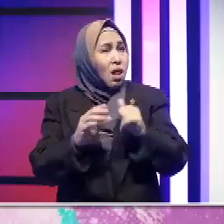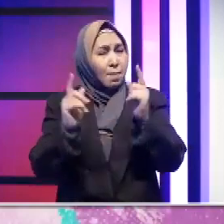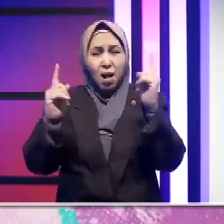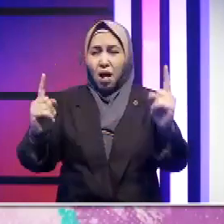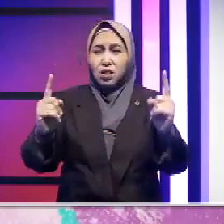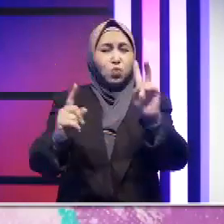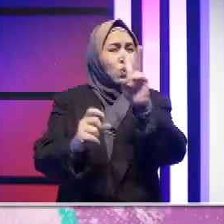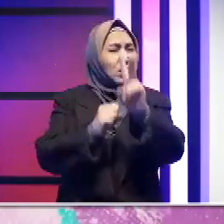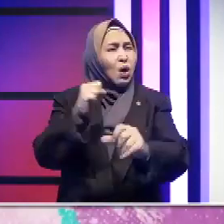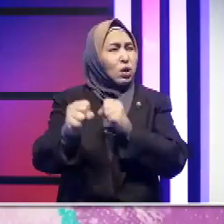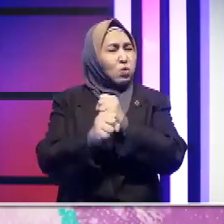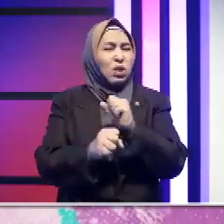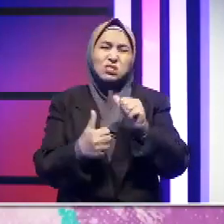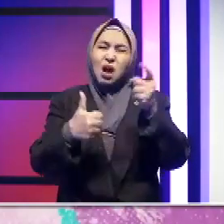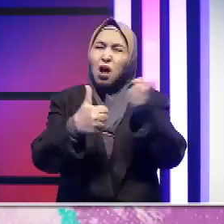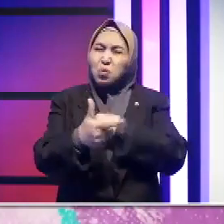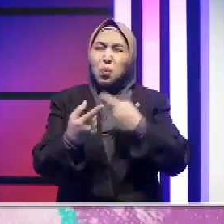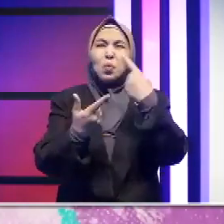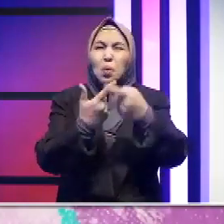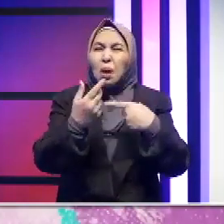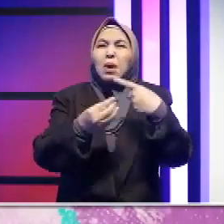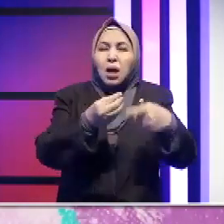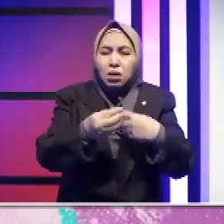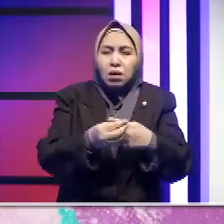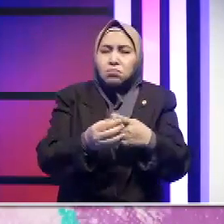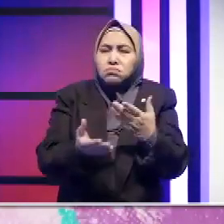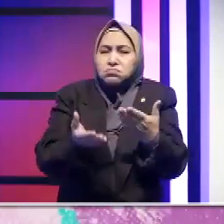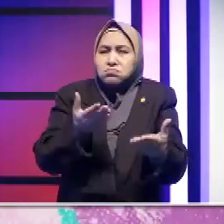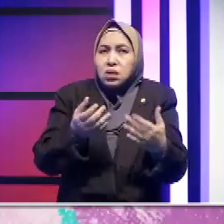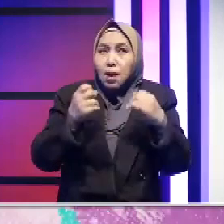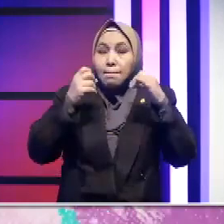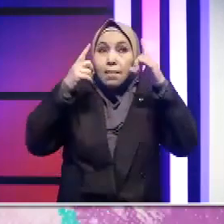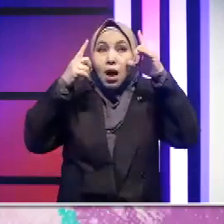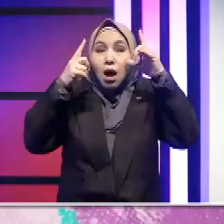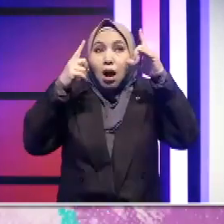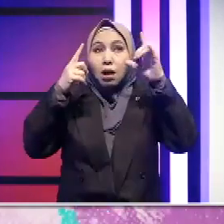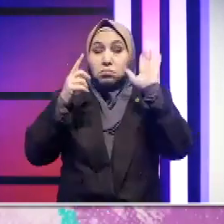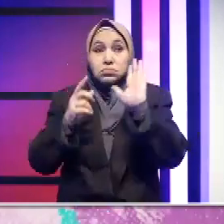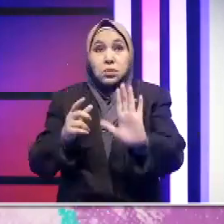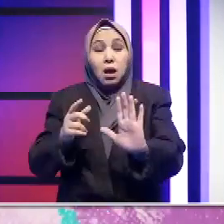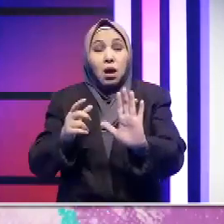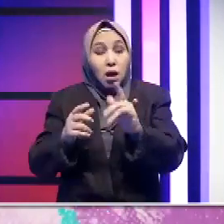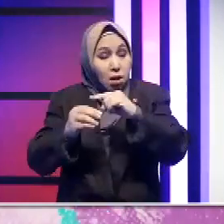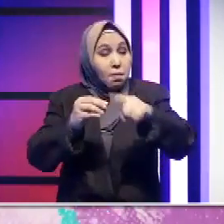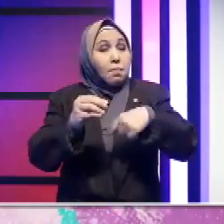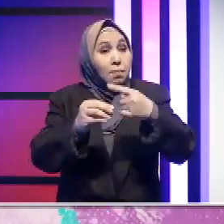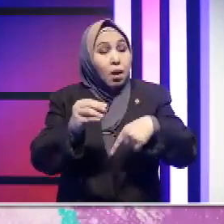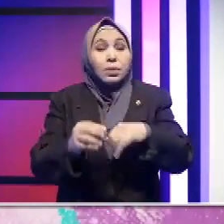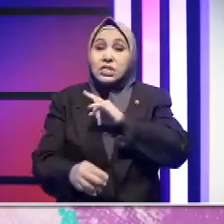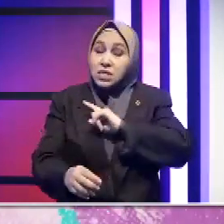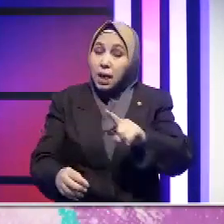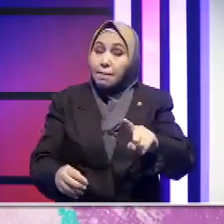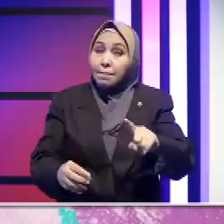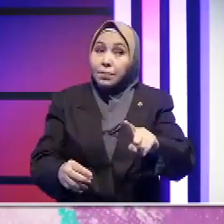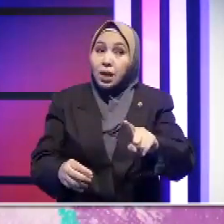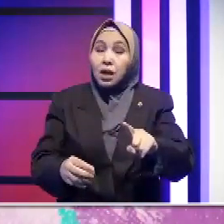12 pekara yang menyentak ataupun mengejutkan justru Yosa bab Islam